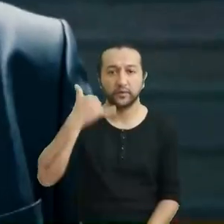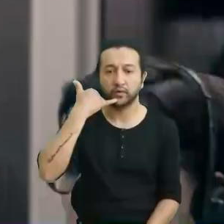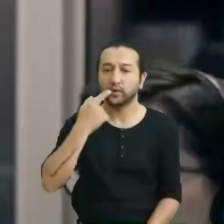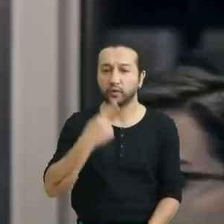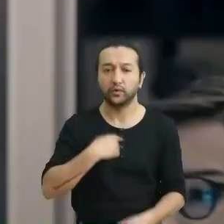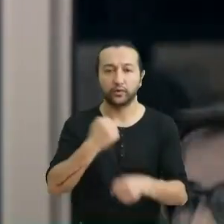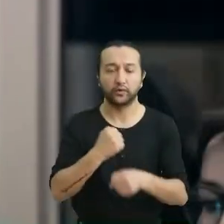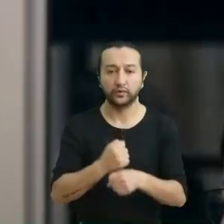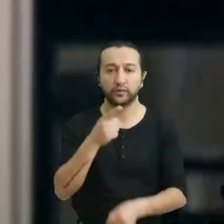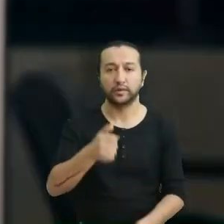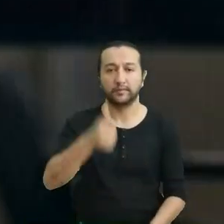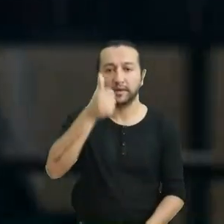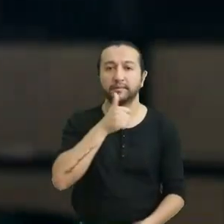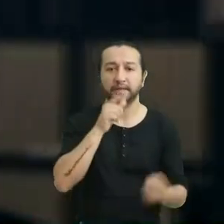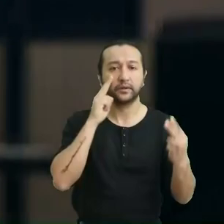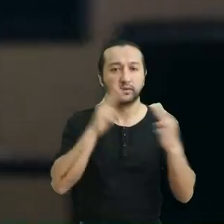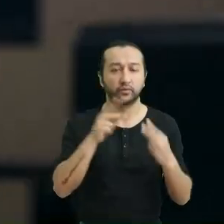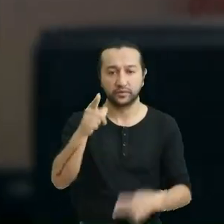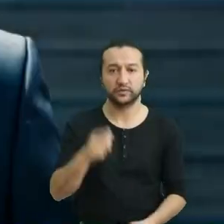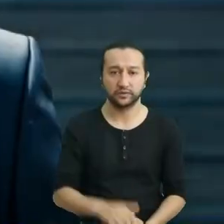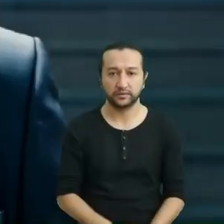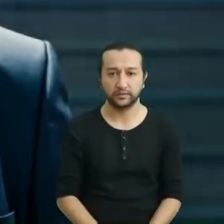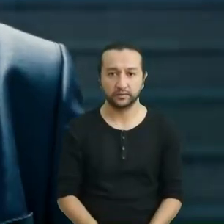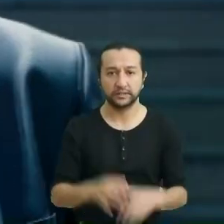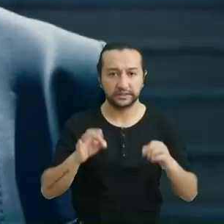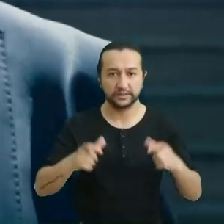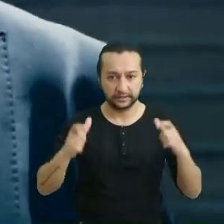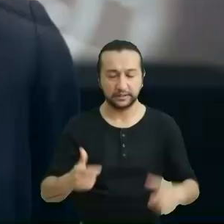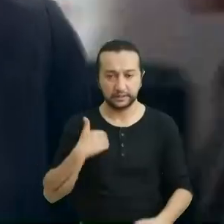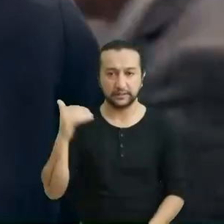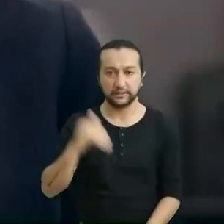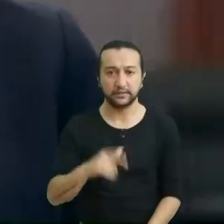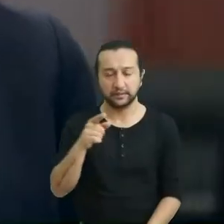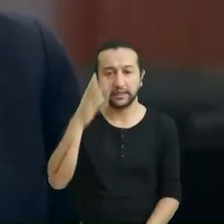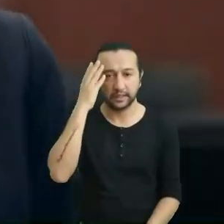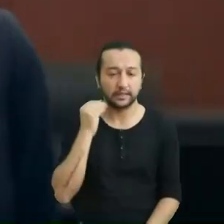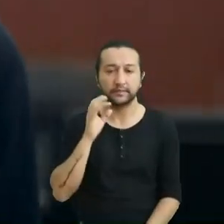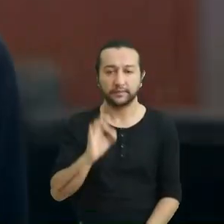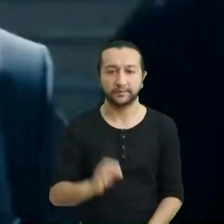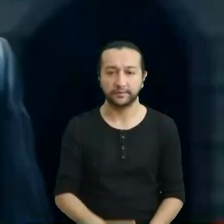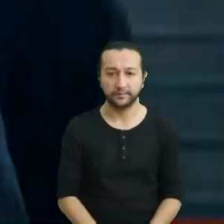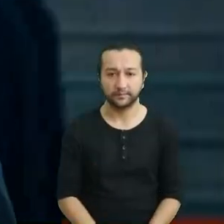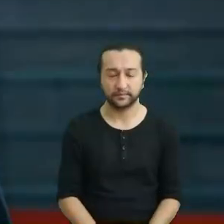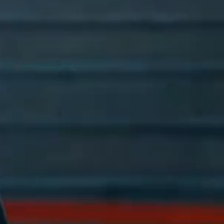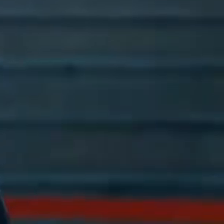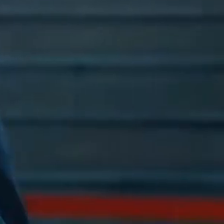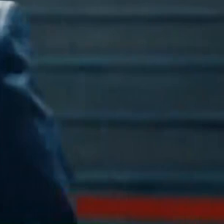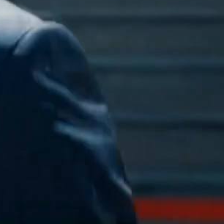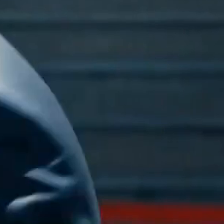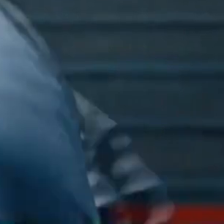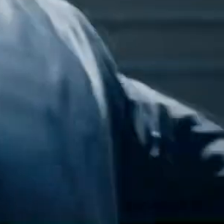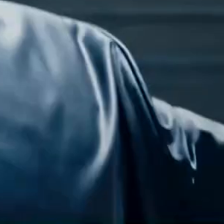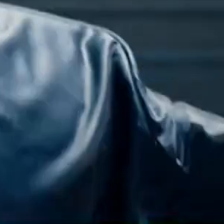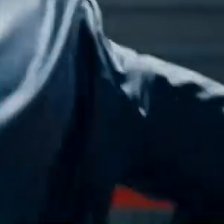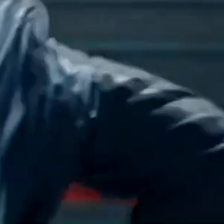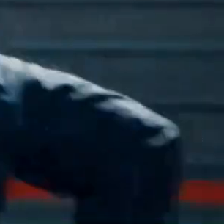Söyle Gökçe. Bakan Bey'le görüşecektiniz. Oradayım ben zaten. Anladım efendim. Murat kapattı.